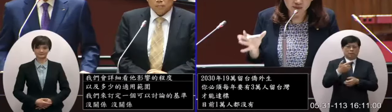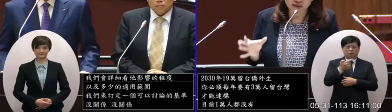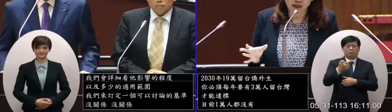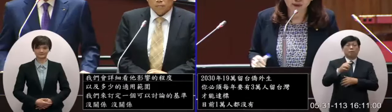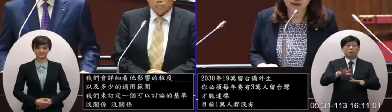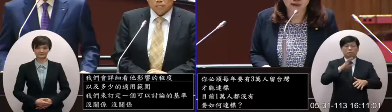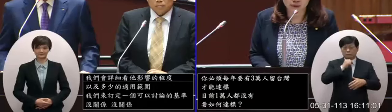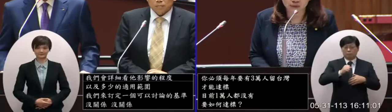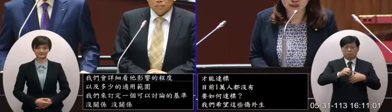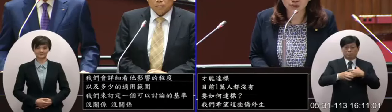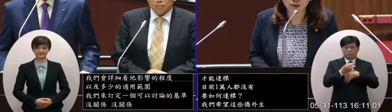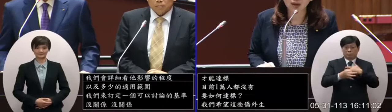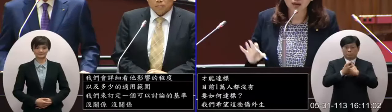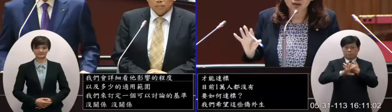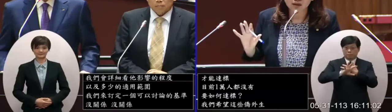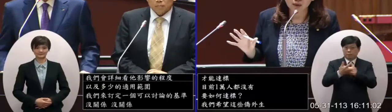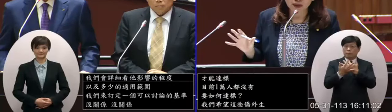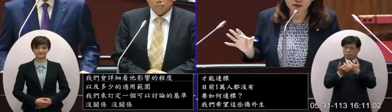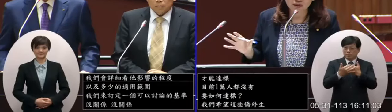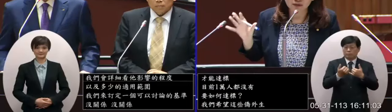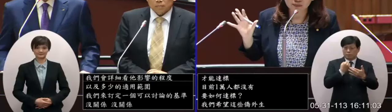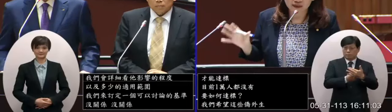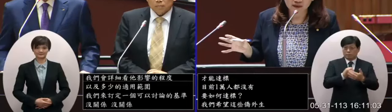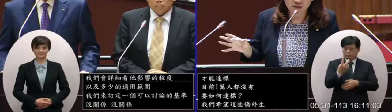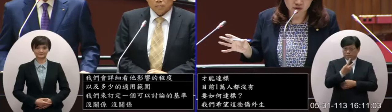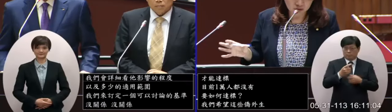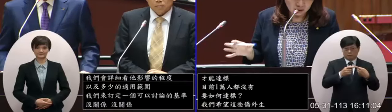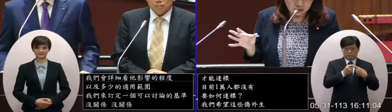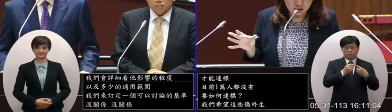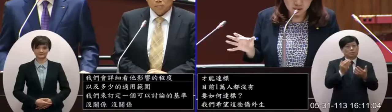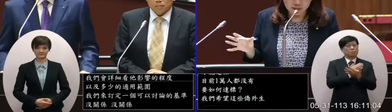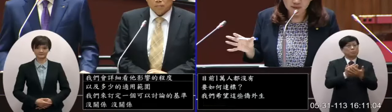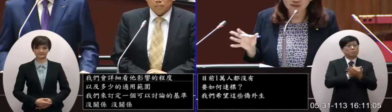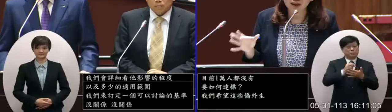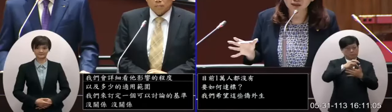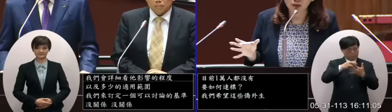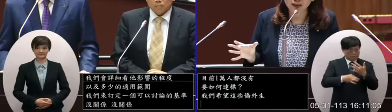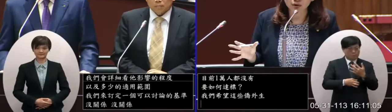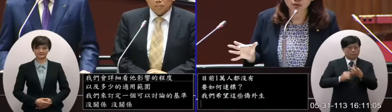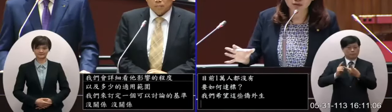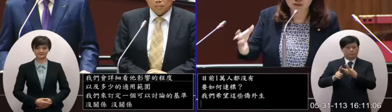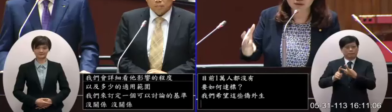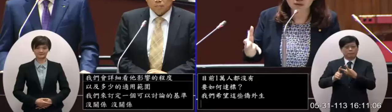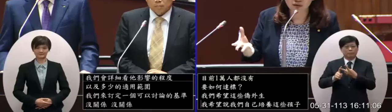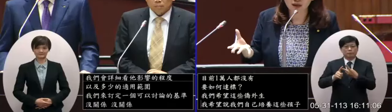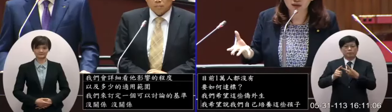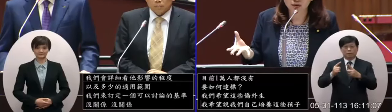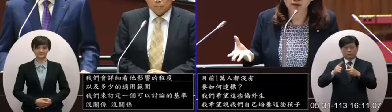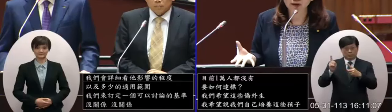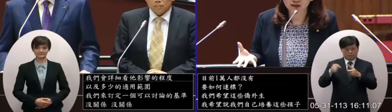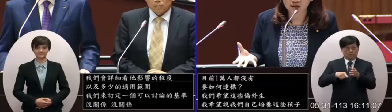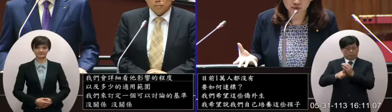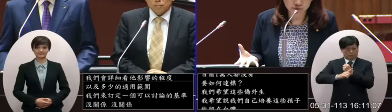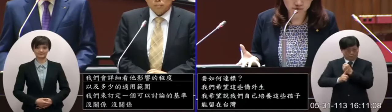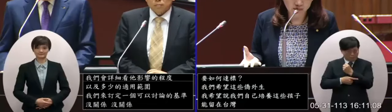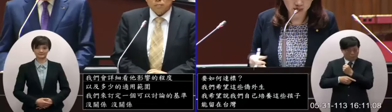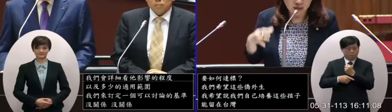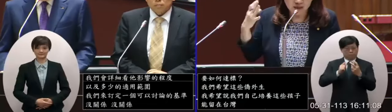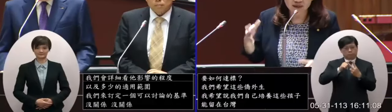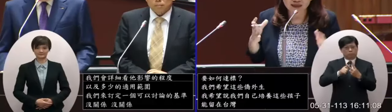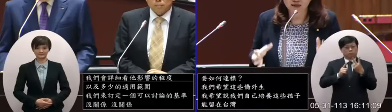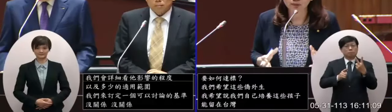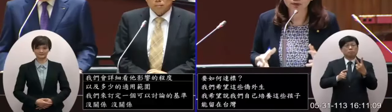侨外生留在台湾有两个途径，就是侨外生的评点制，那再往 再来的话就是 人才专法的这个部